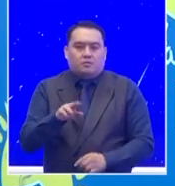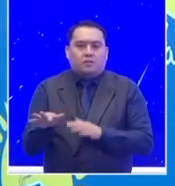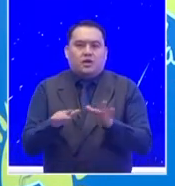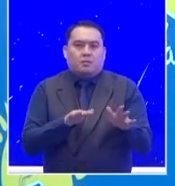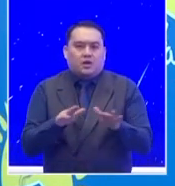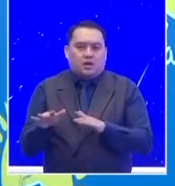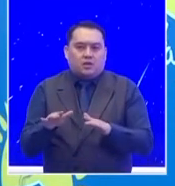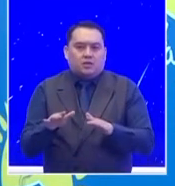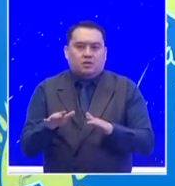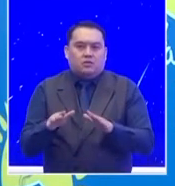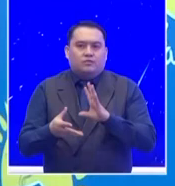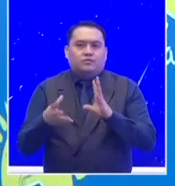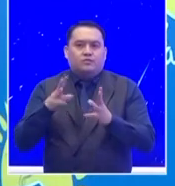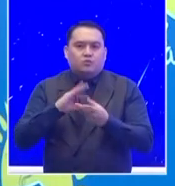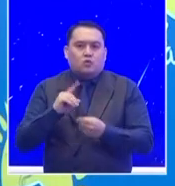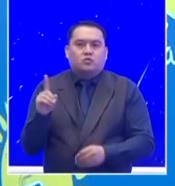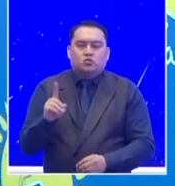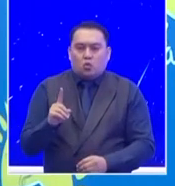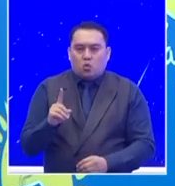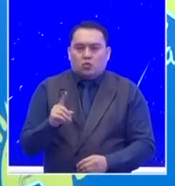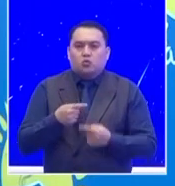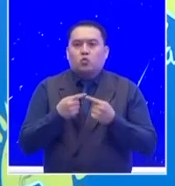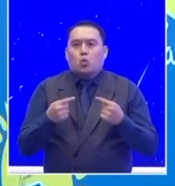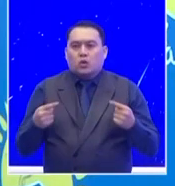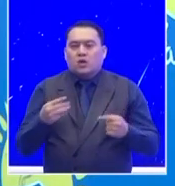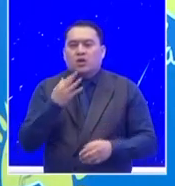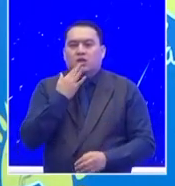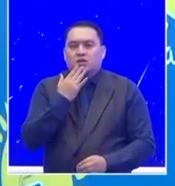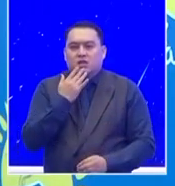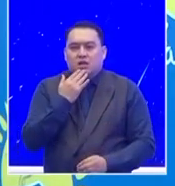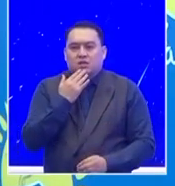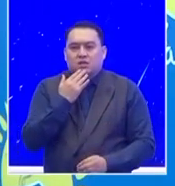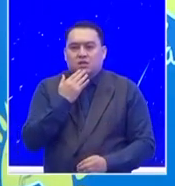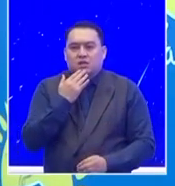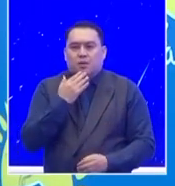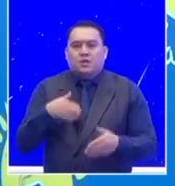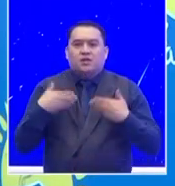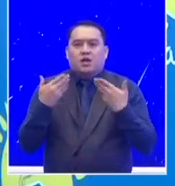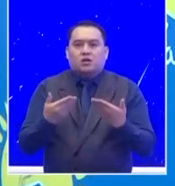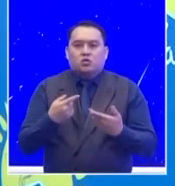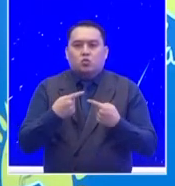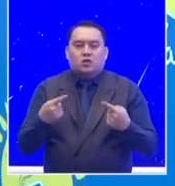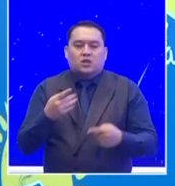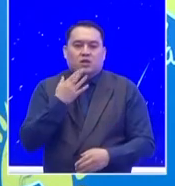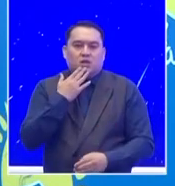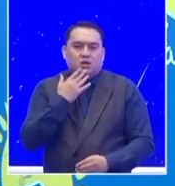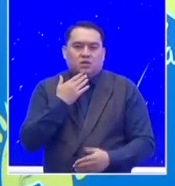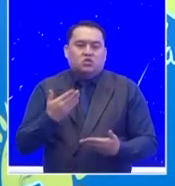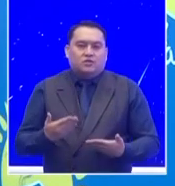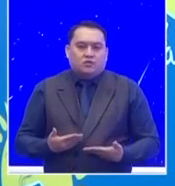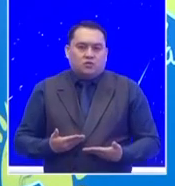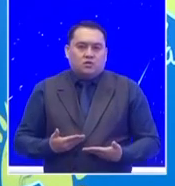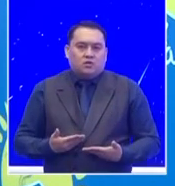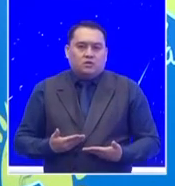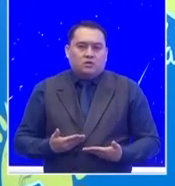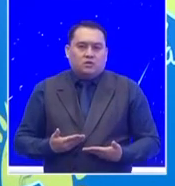мероприятия, заключается в том, что другие этносы, представители других этносов, которые живут